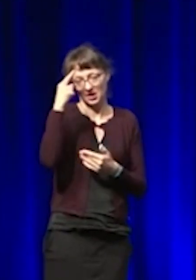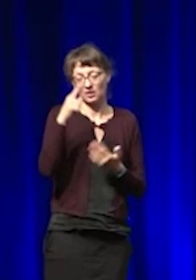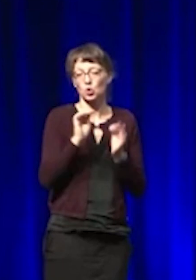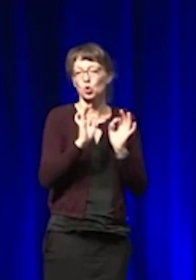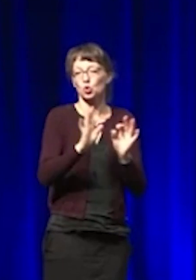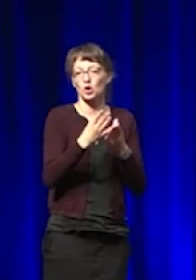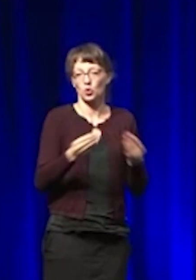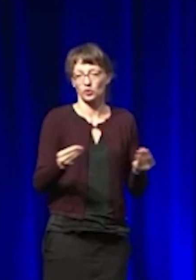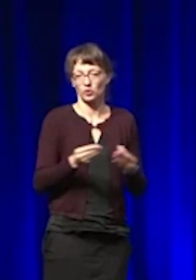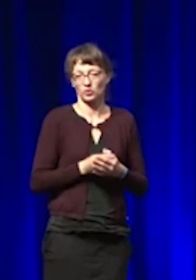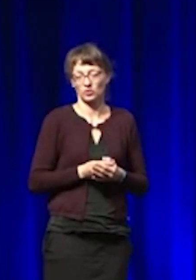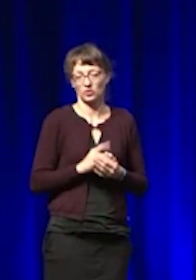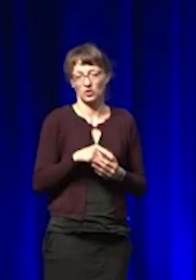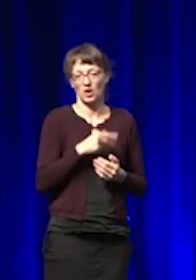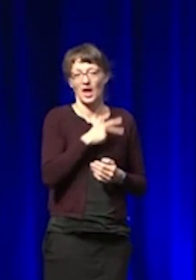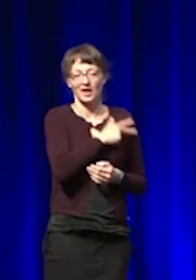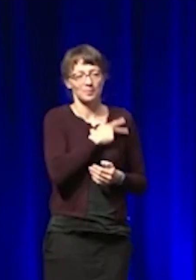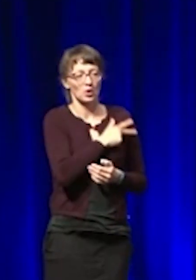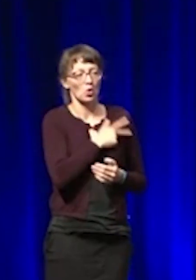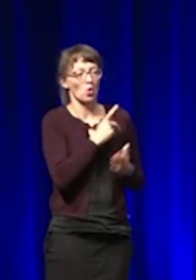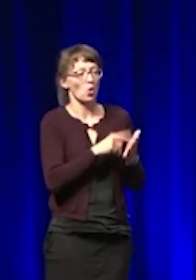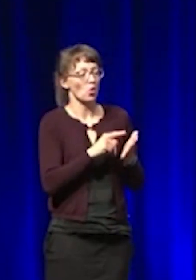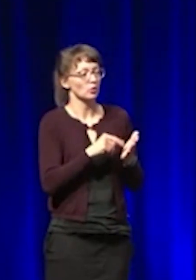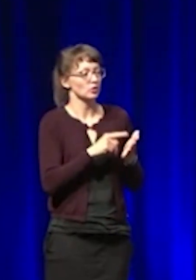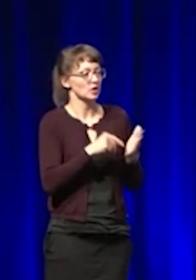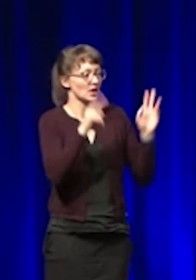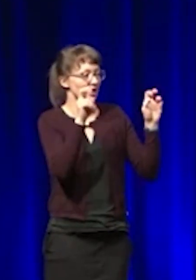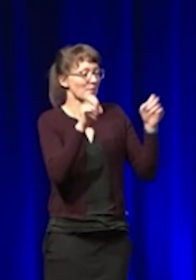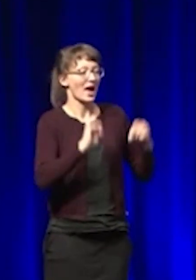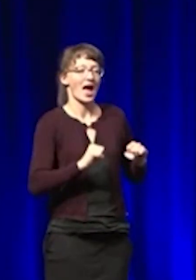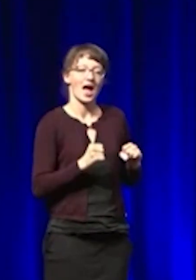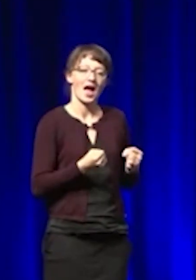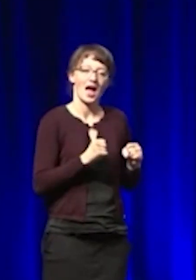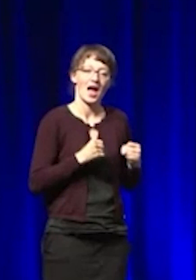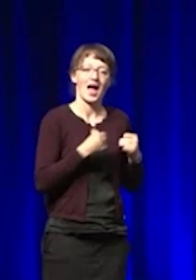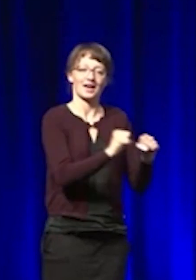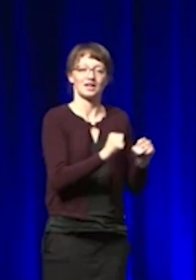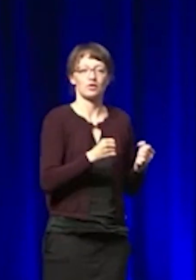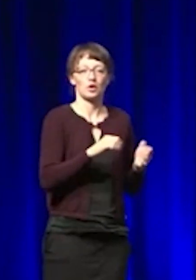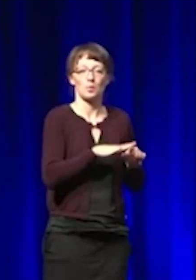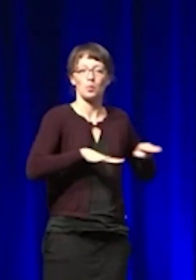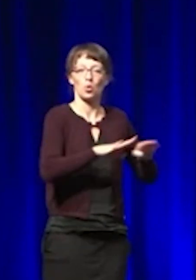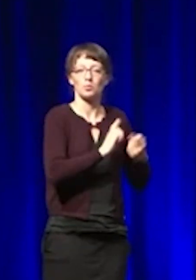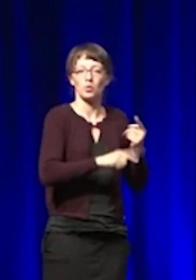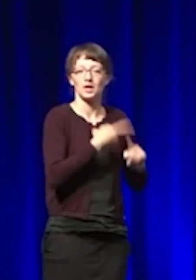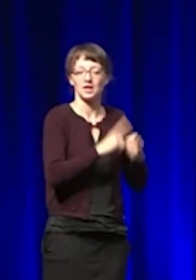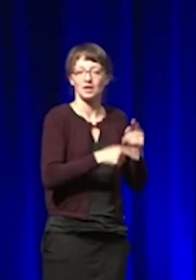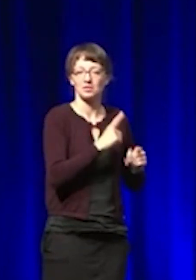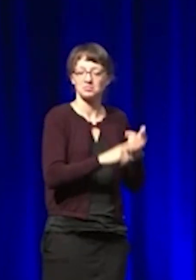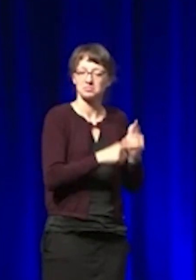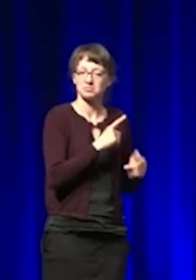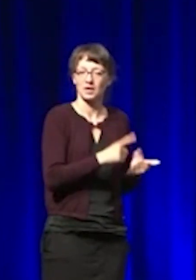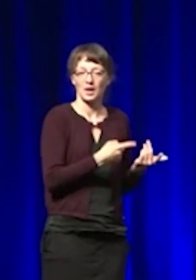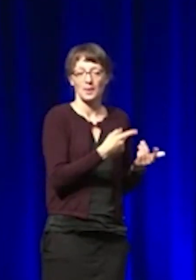Richtung der SPÖ, die auch oft von der aktiven Bodenpolitik spricht, daran appellieren, sich da für dieses Modell zu